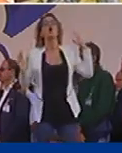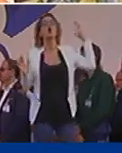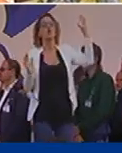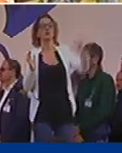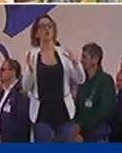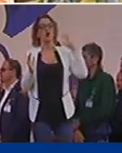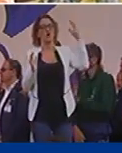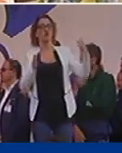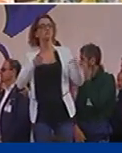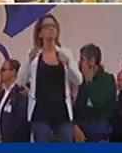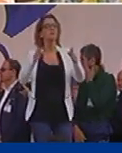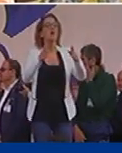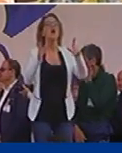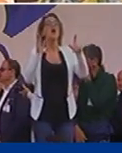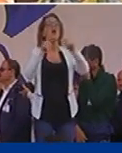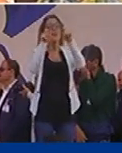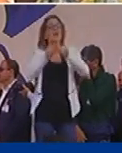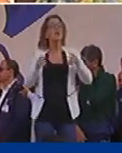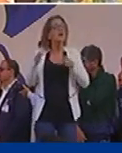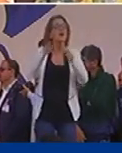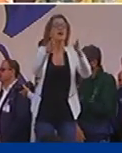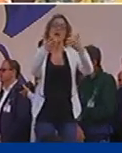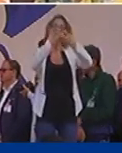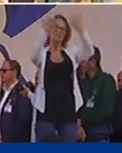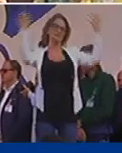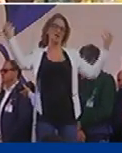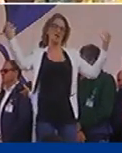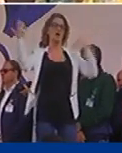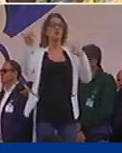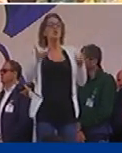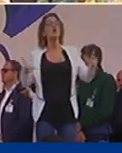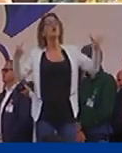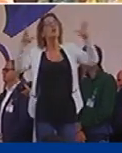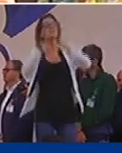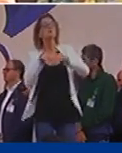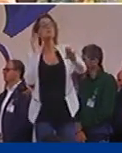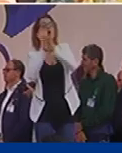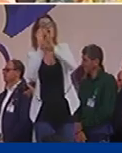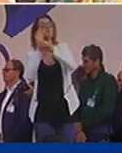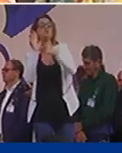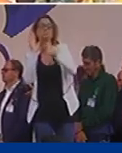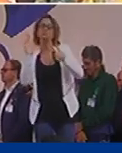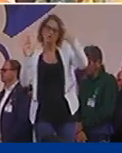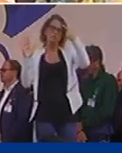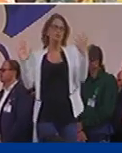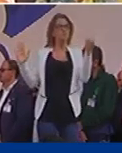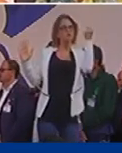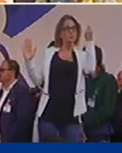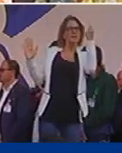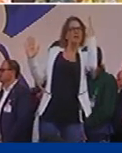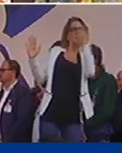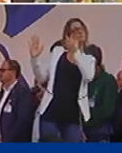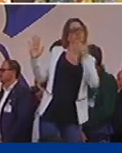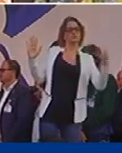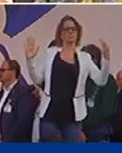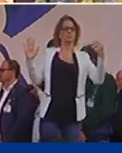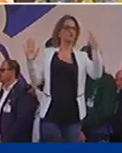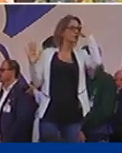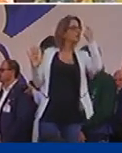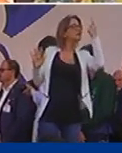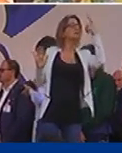straga della Lega è chiara. Noi un'idea di riforma della Costituzione ce l'abbiamo, un'idea di paese ce